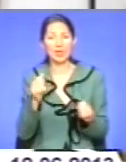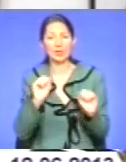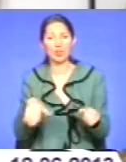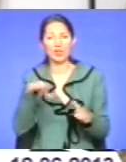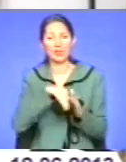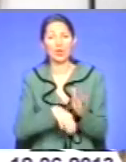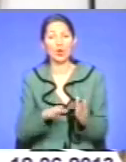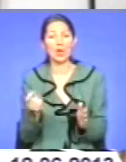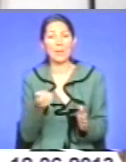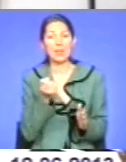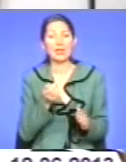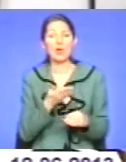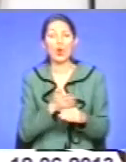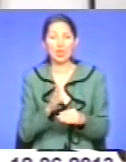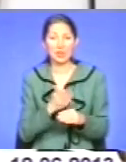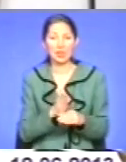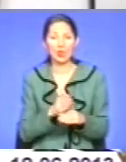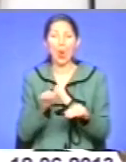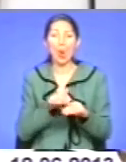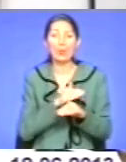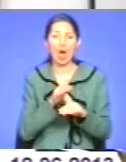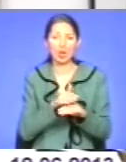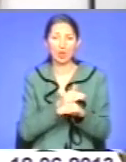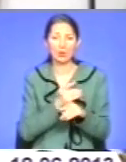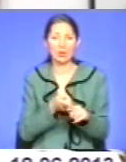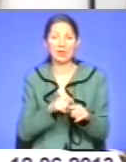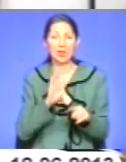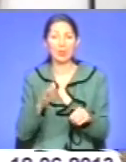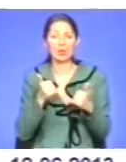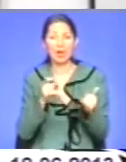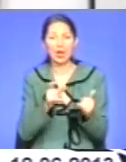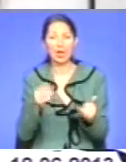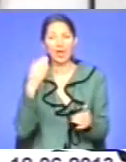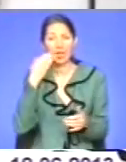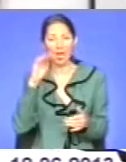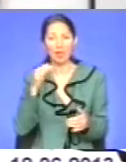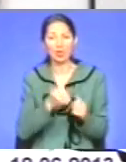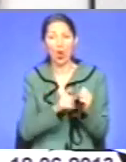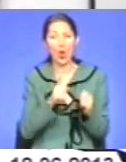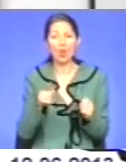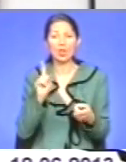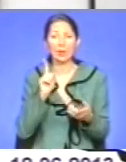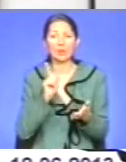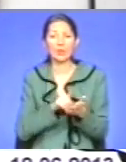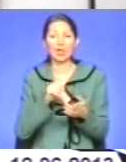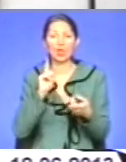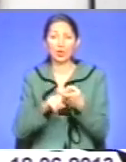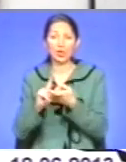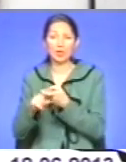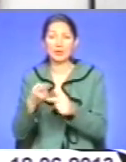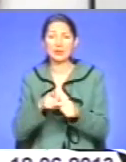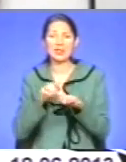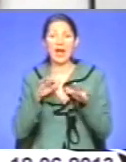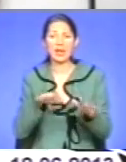хоч маленьку частинку благодійність. І це буде для людей найкраще. Кожен повинен долучатися до цієї акції,